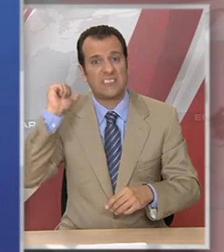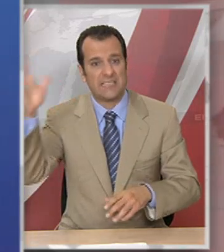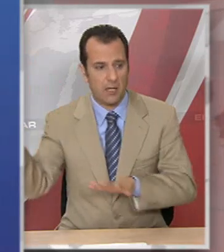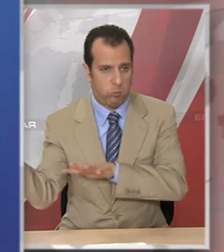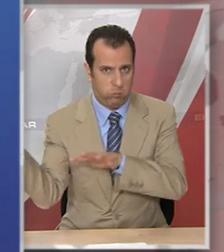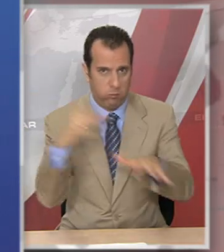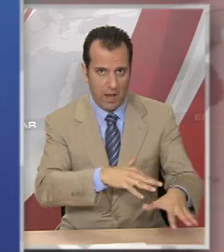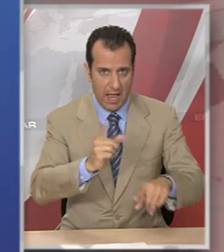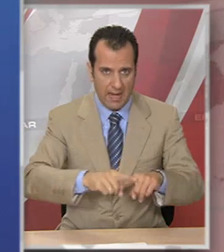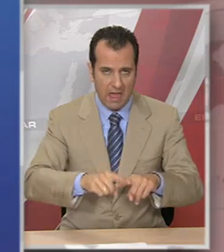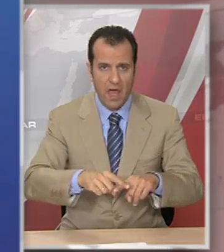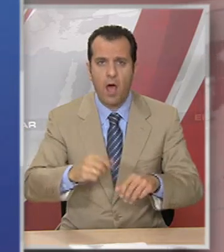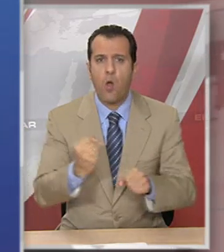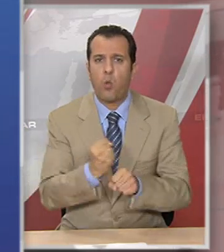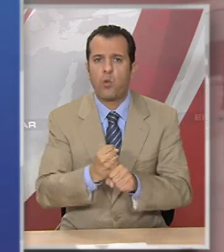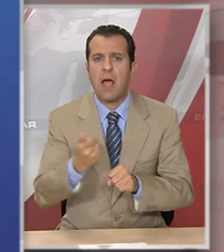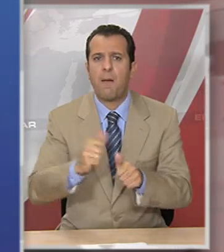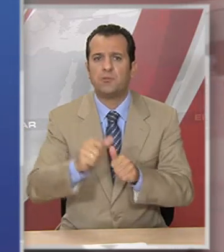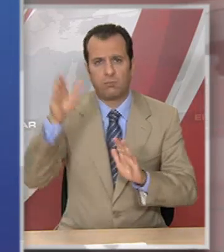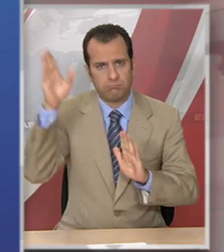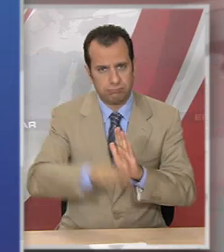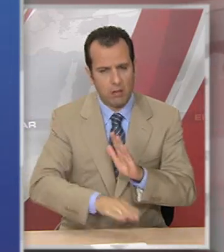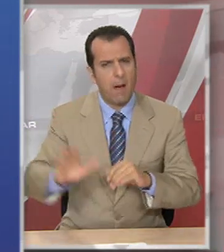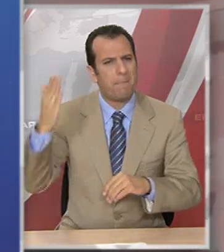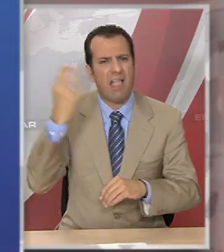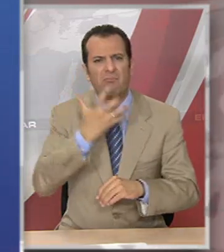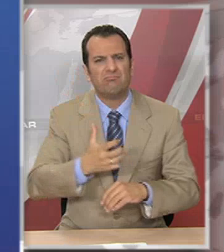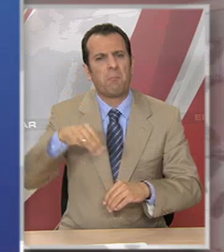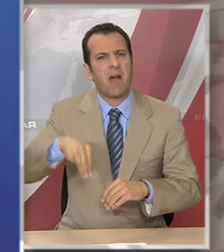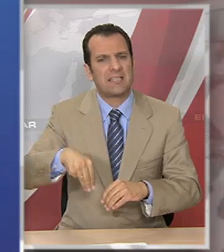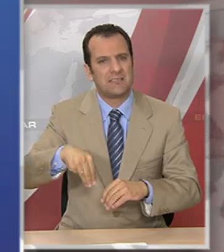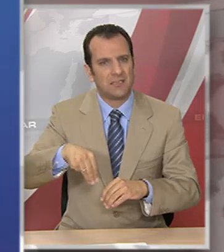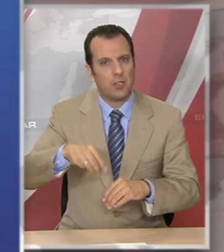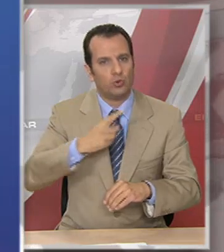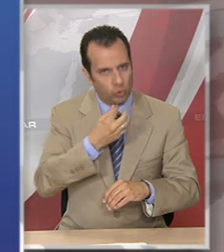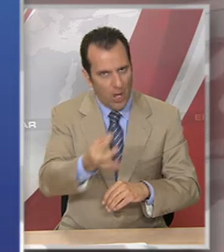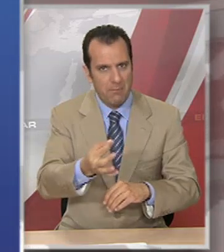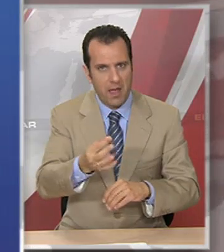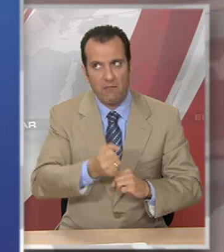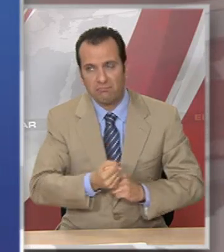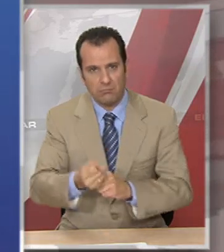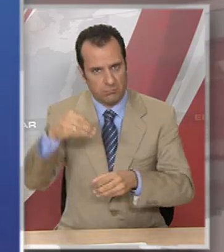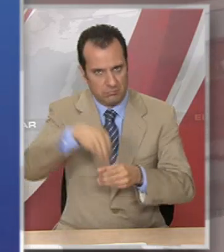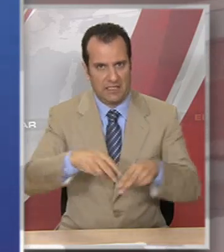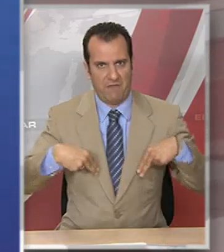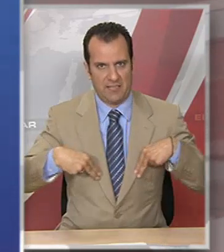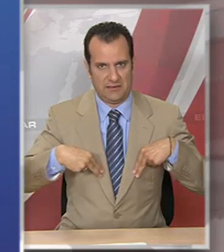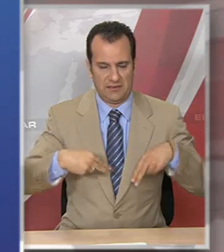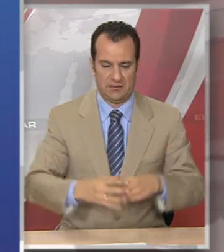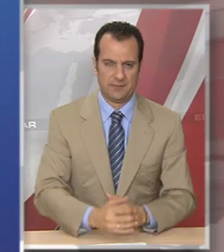μας έριξαν τα μεροκάματα. Αυτά τα έλεγε παλαιότερα και ο Κάρολος Μάρξ, που οπαδί του είναι σήμερα στην κυβέρνηση.